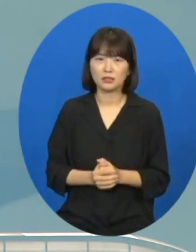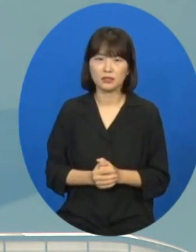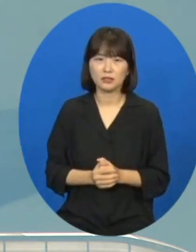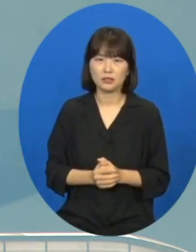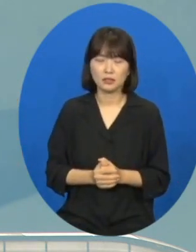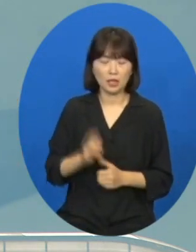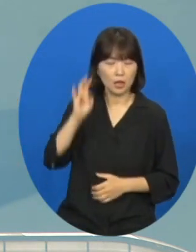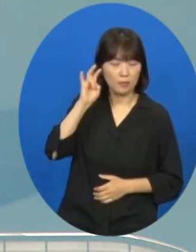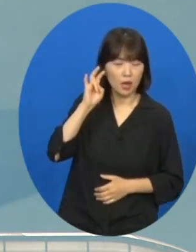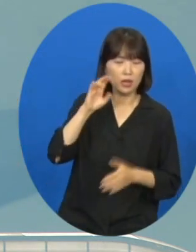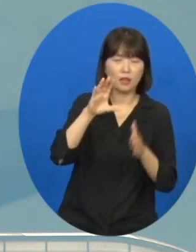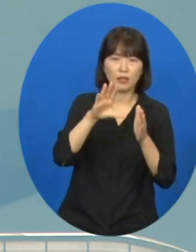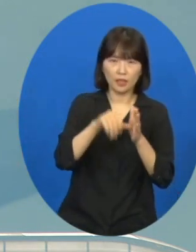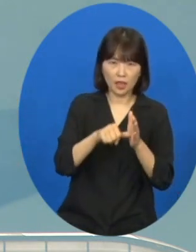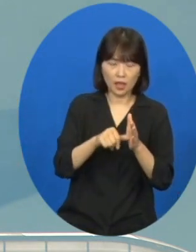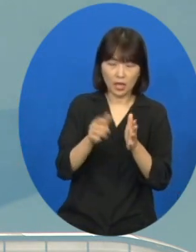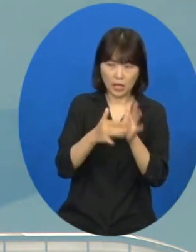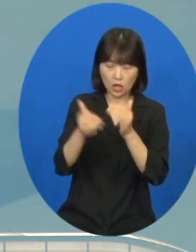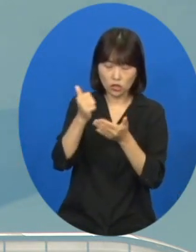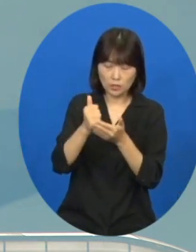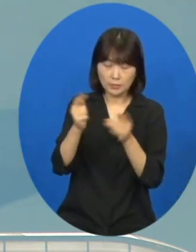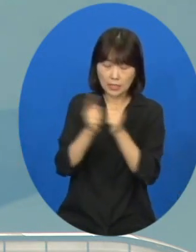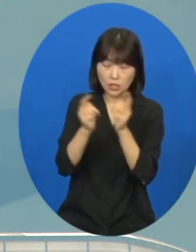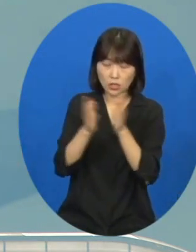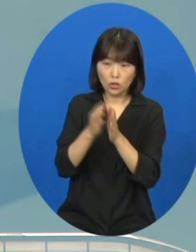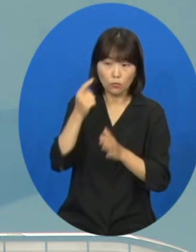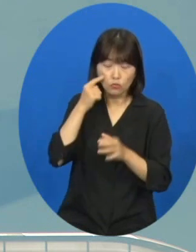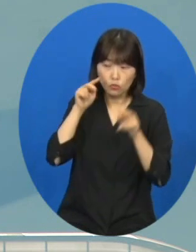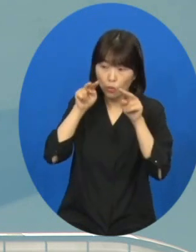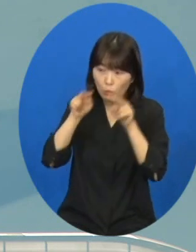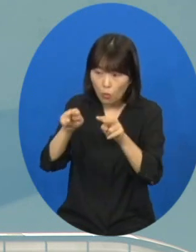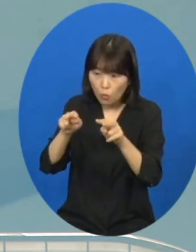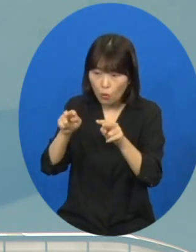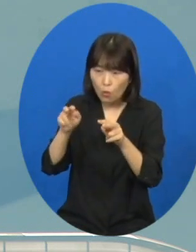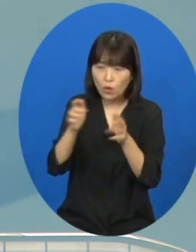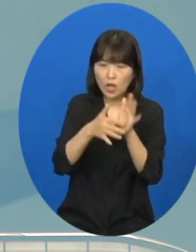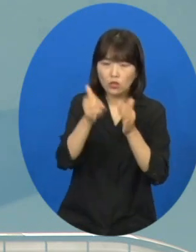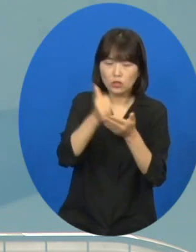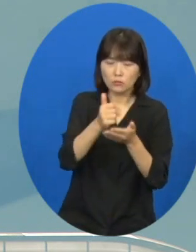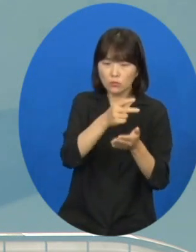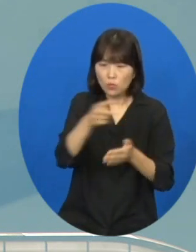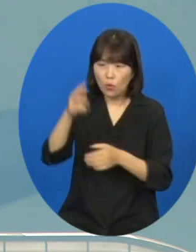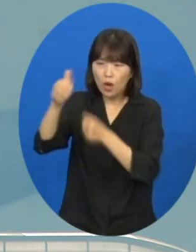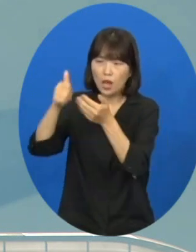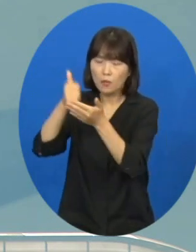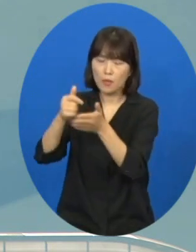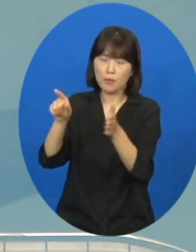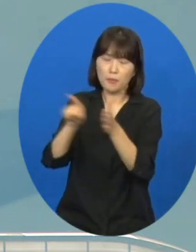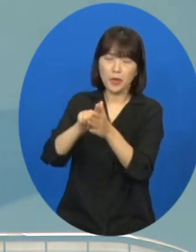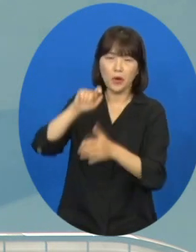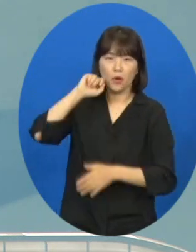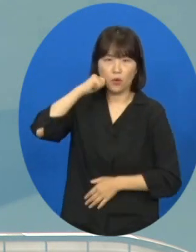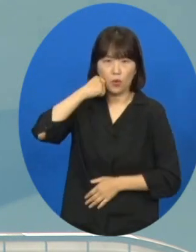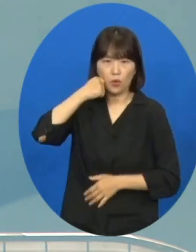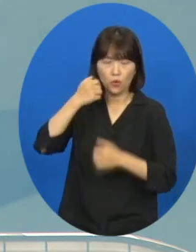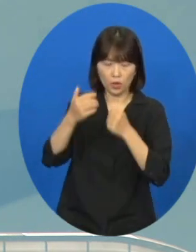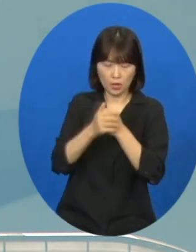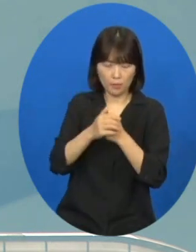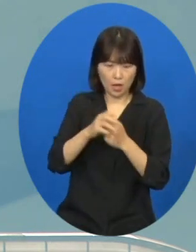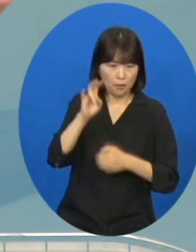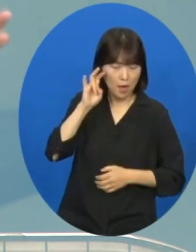마리아 당시 때는 예수님을 눈으로 보고도 예수님이 하나님인 줄 믿어지지 않으니까 마리아가 했던 일에 대해서